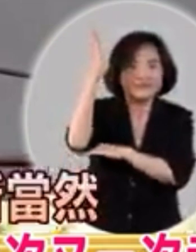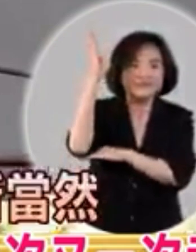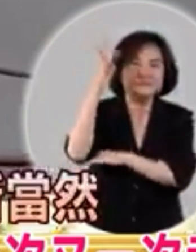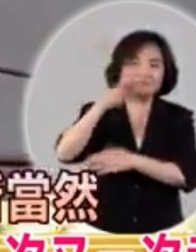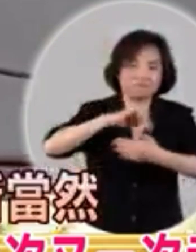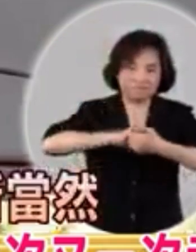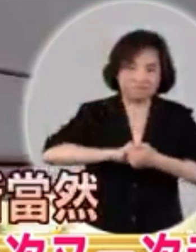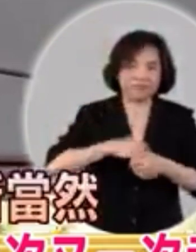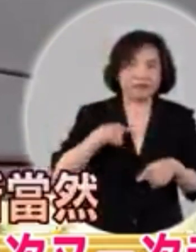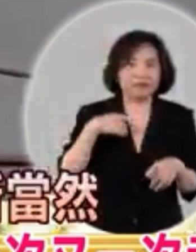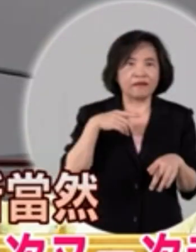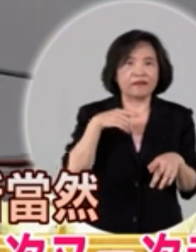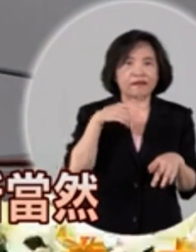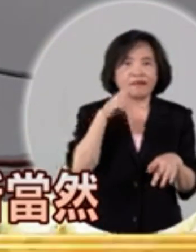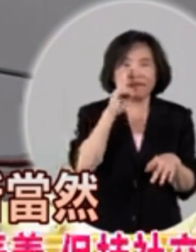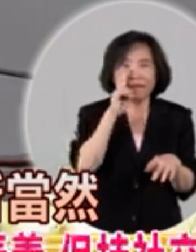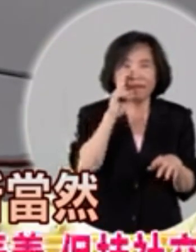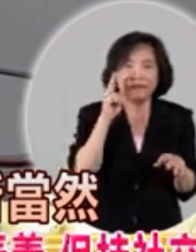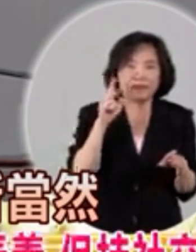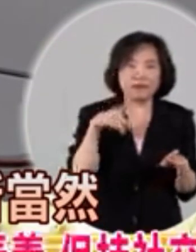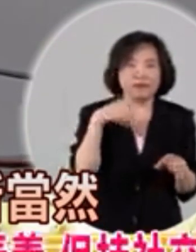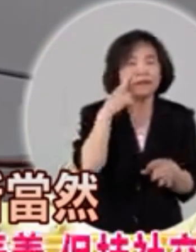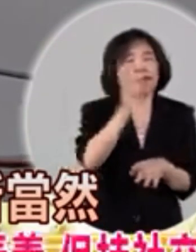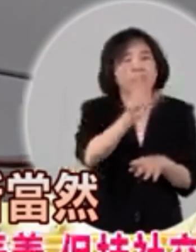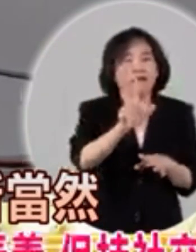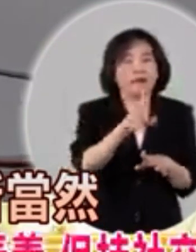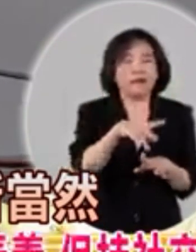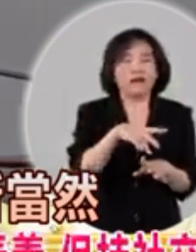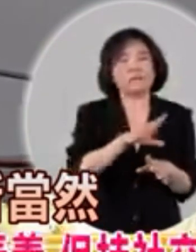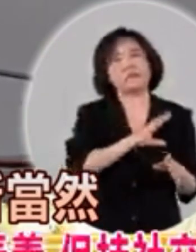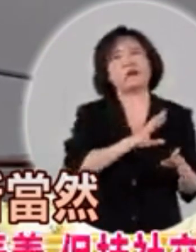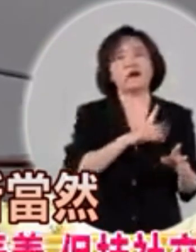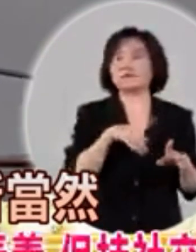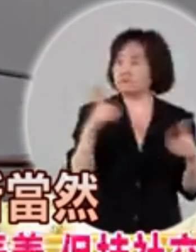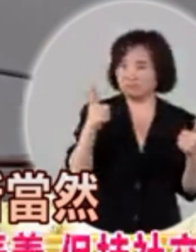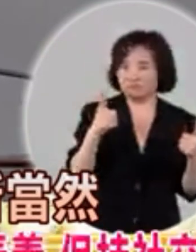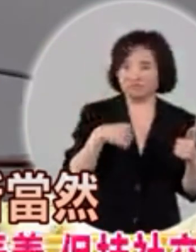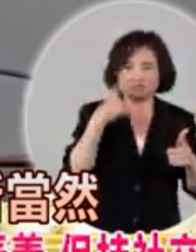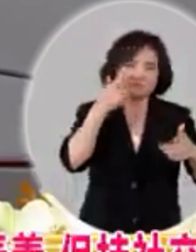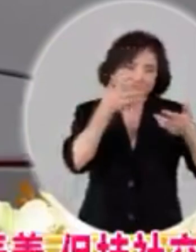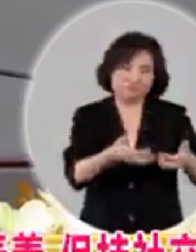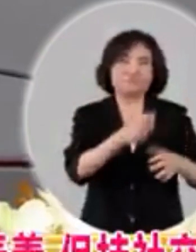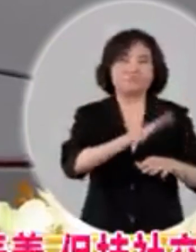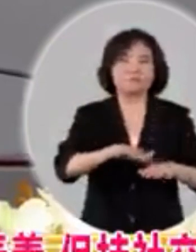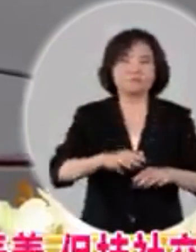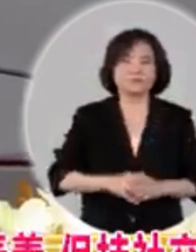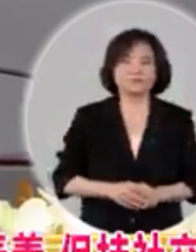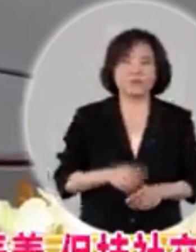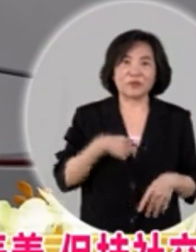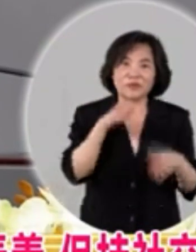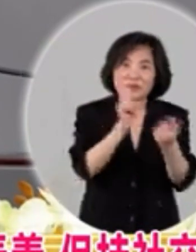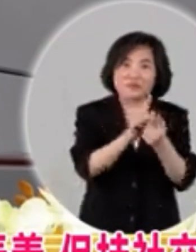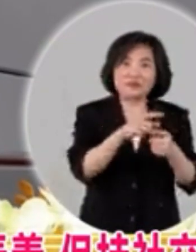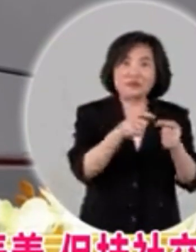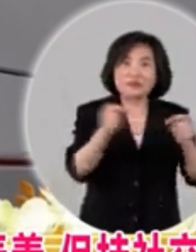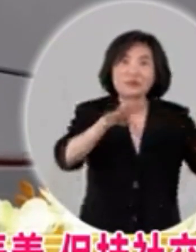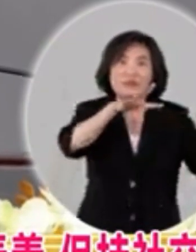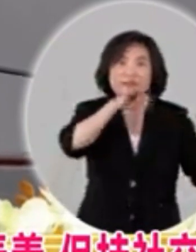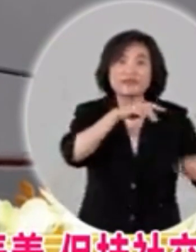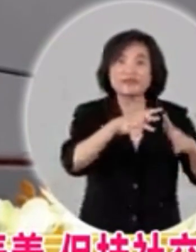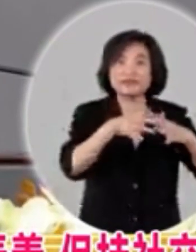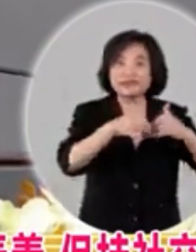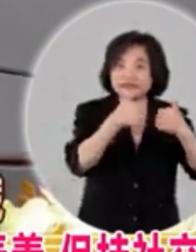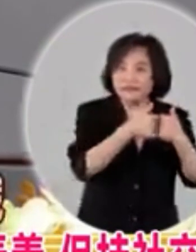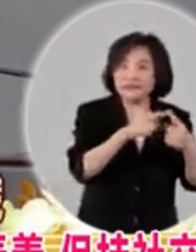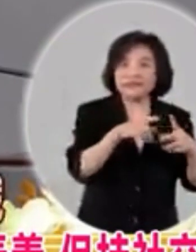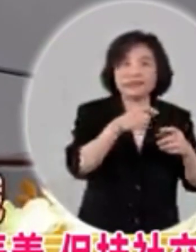对不会视为理所当然。我还特别谢谢鸿海友邻基金会、台